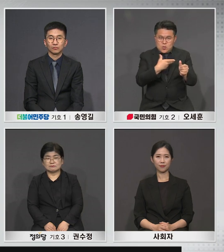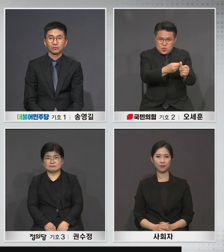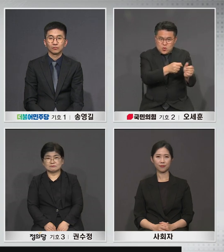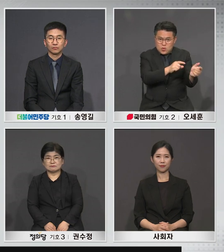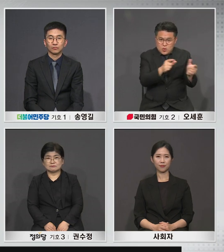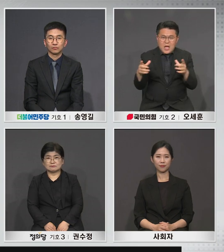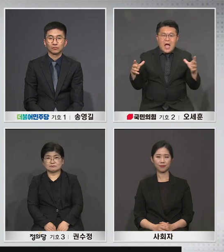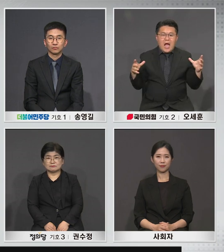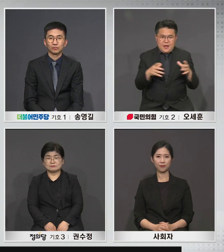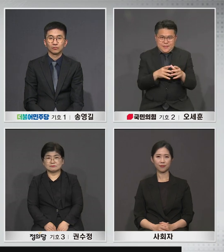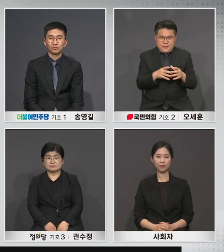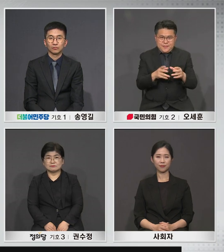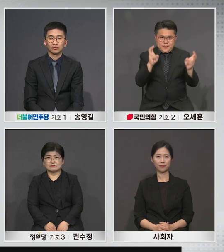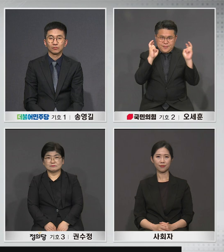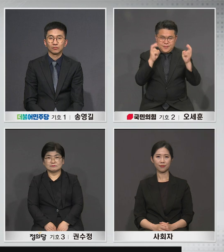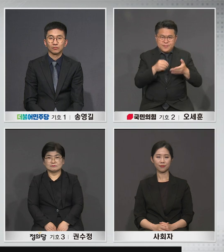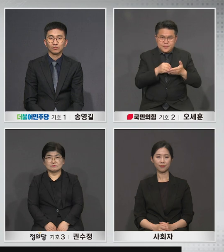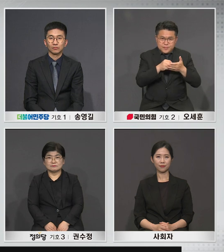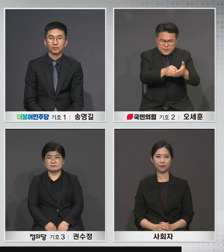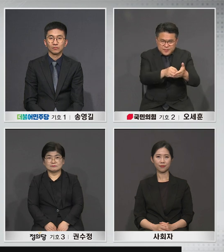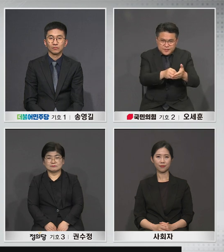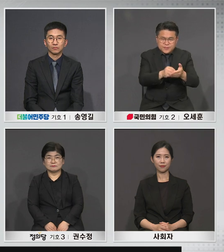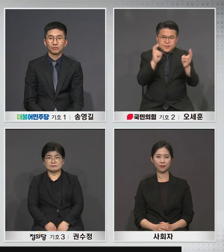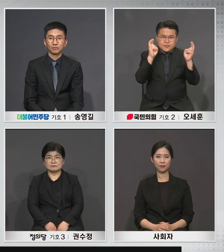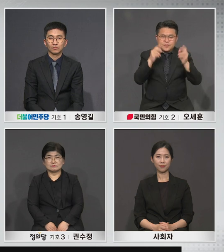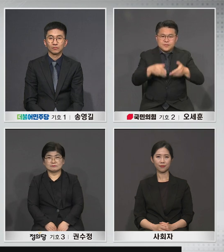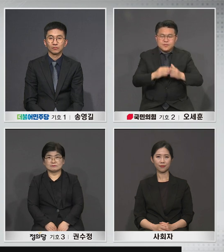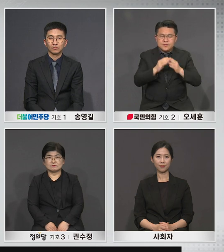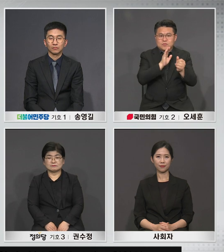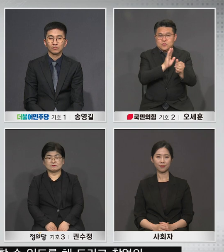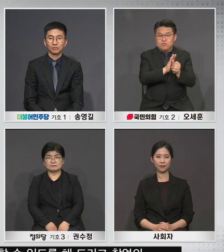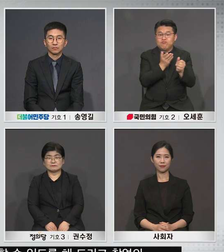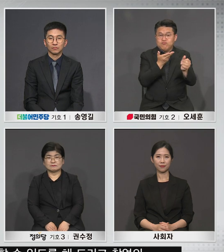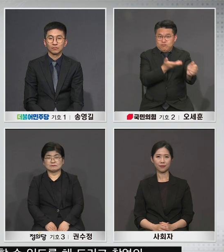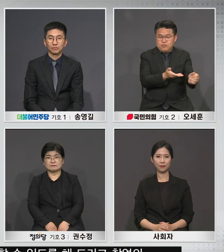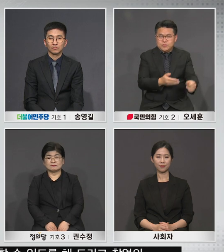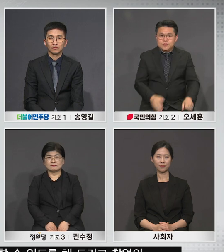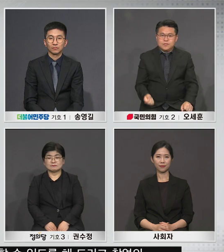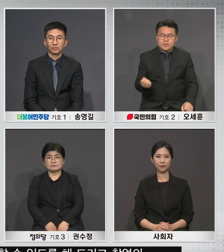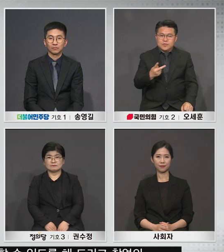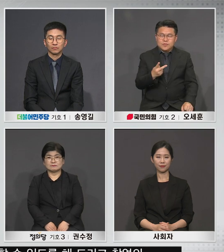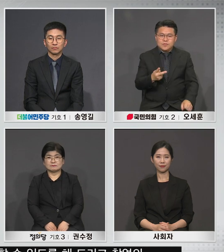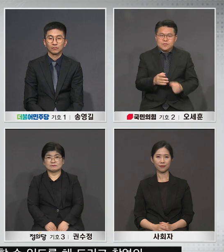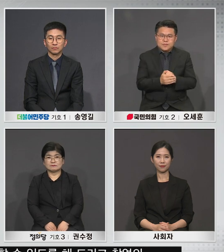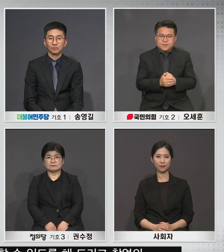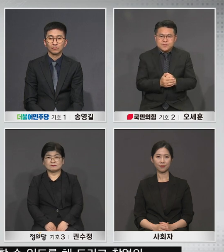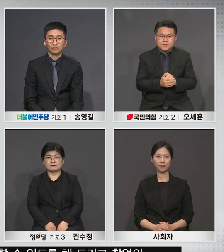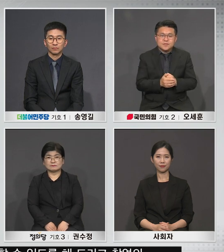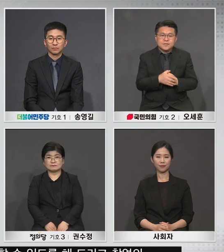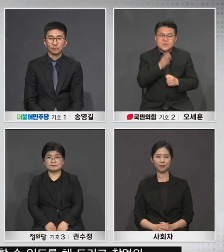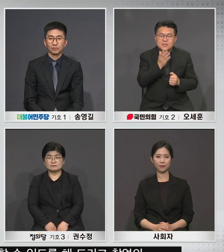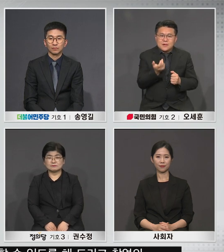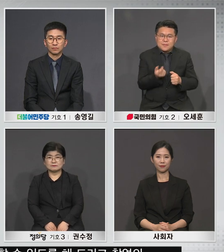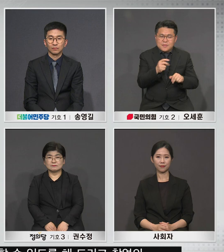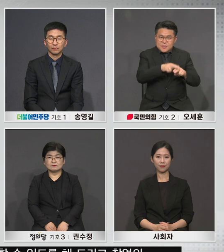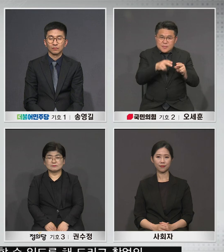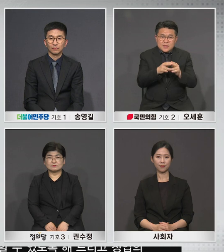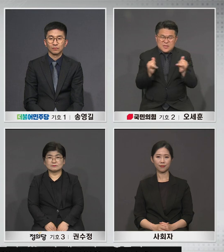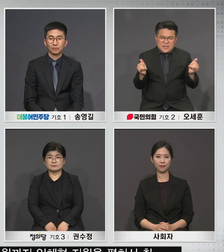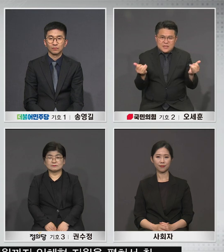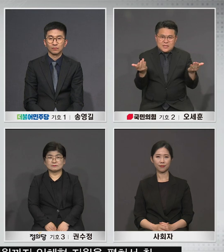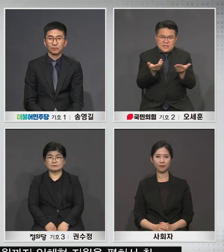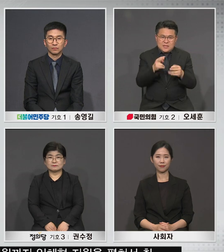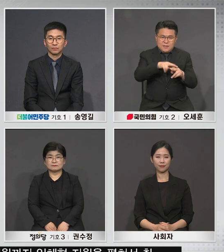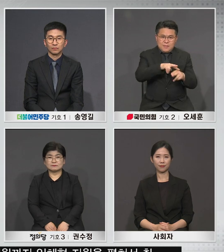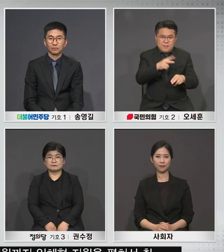펼쳐서 취업 창직하는 데 도움이 되도록 하겠고요. 조기 퇴직자를 위해서 전직 지원 프로그램 가동하고 또